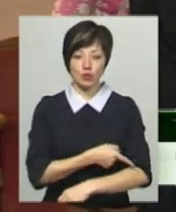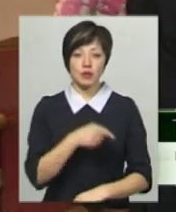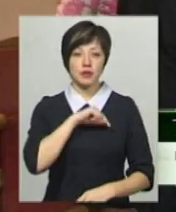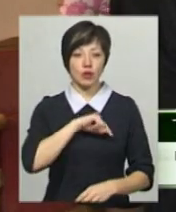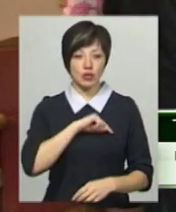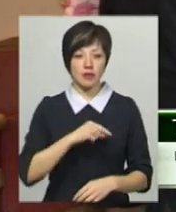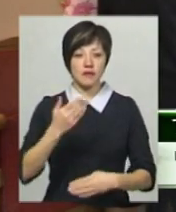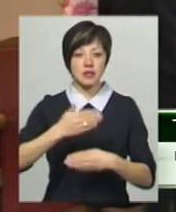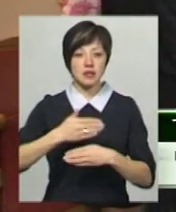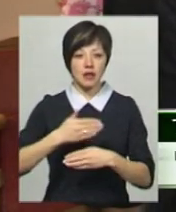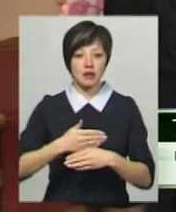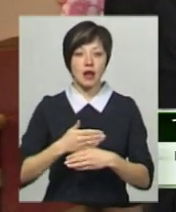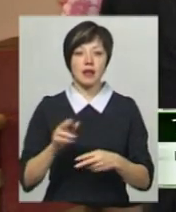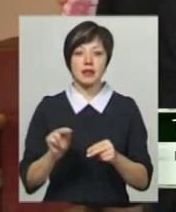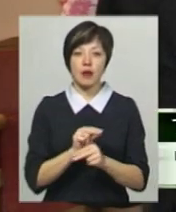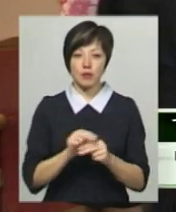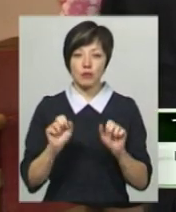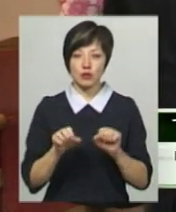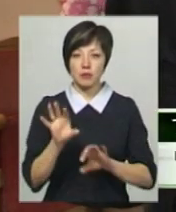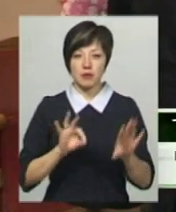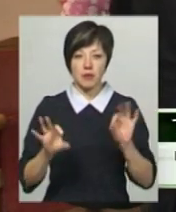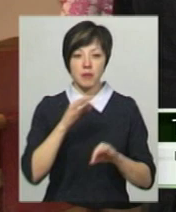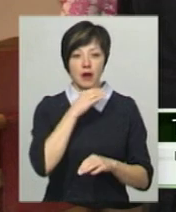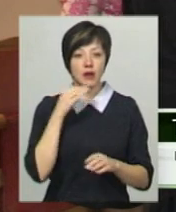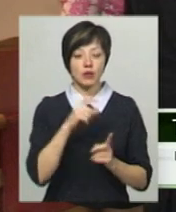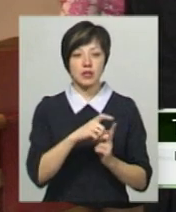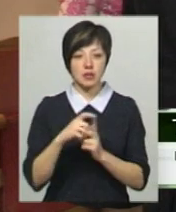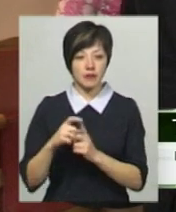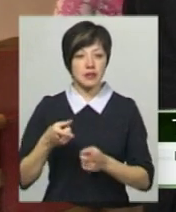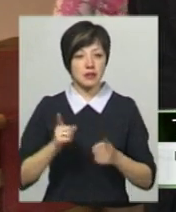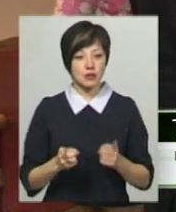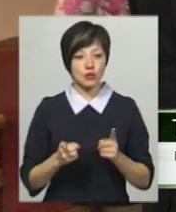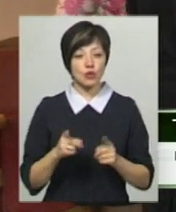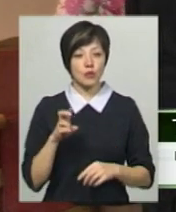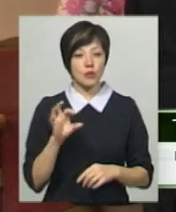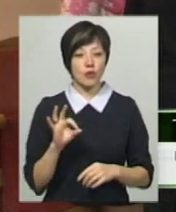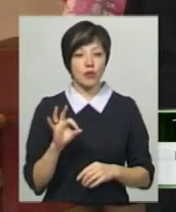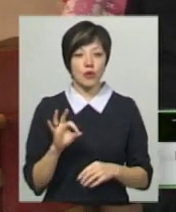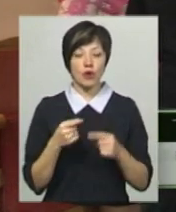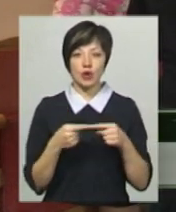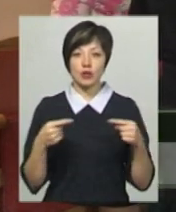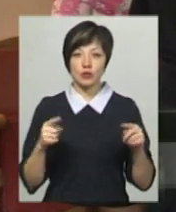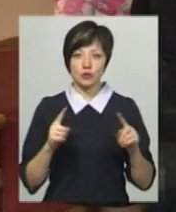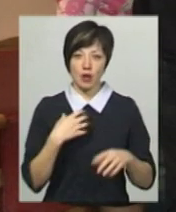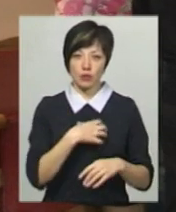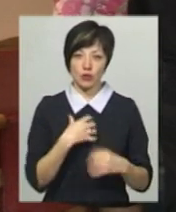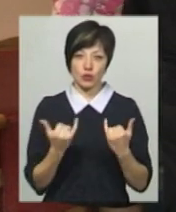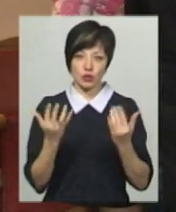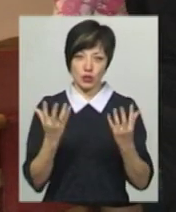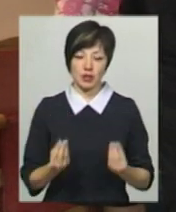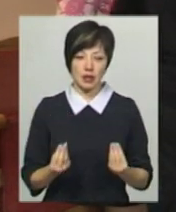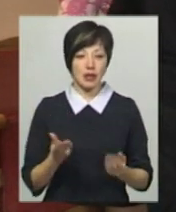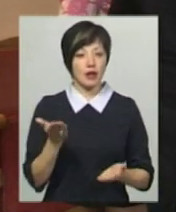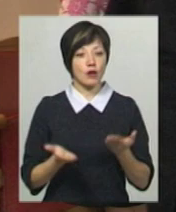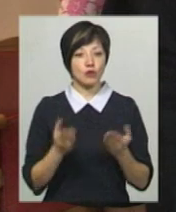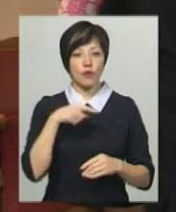психологічна, вистава терапевтична. Я можу підібрати ще багато слів, дійсно, тому що річ неймовірно актуальна на сьогоднішній день.